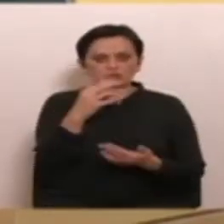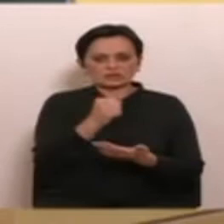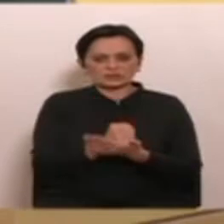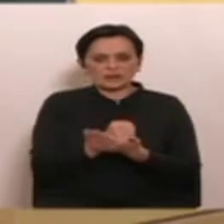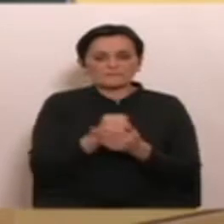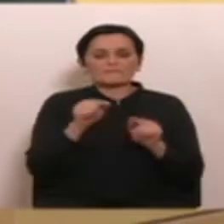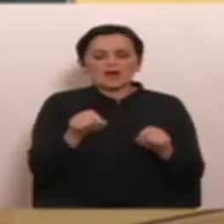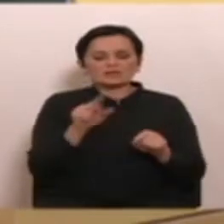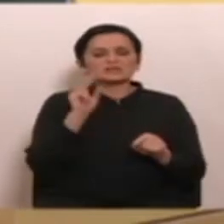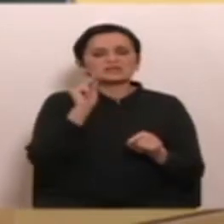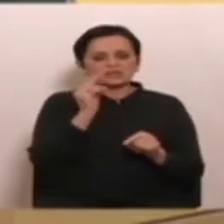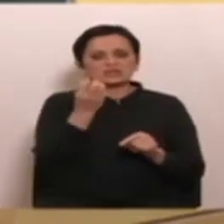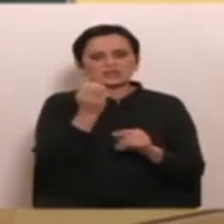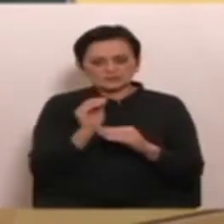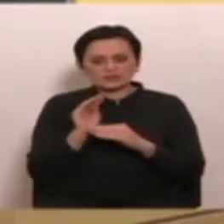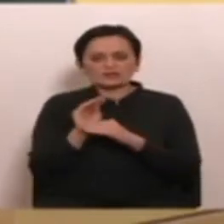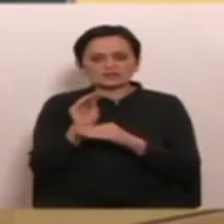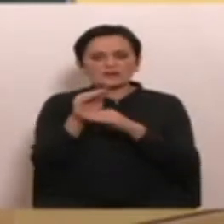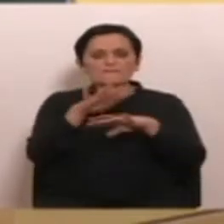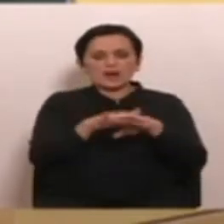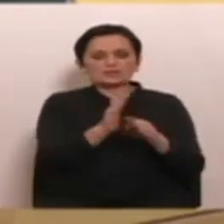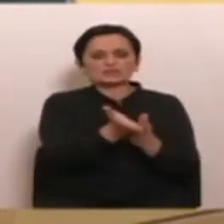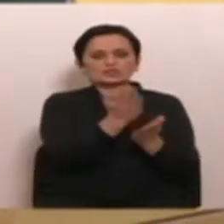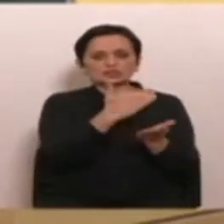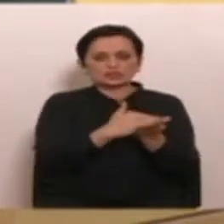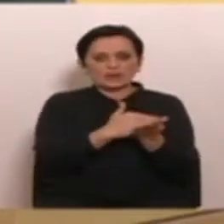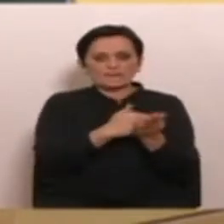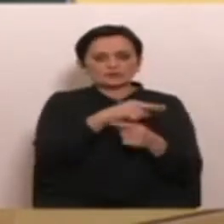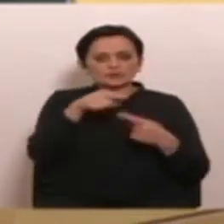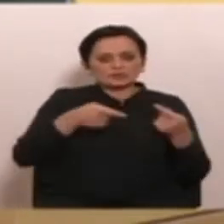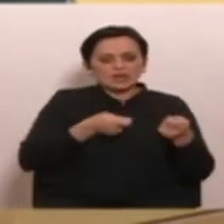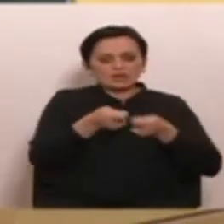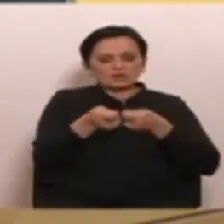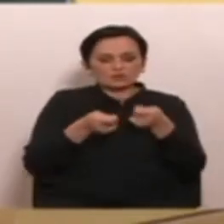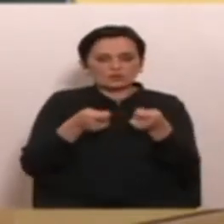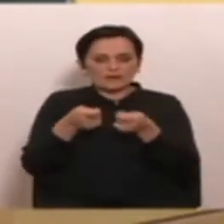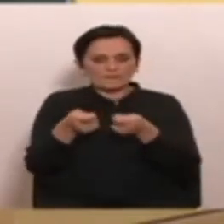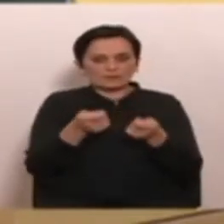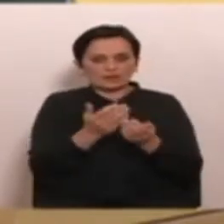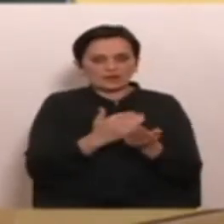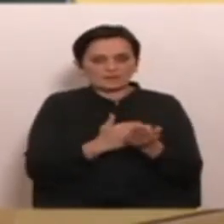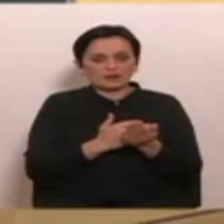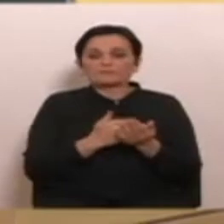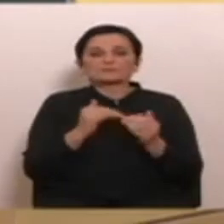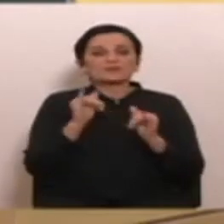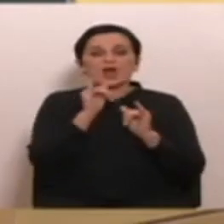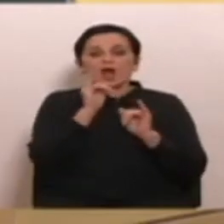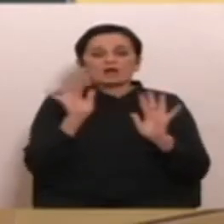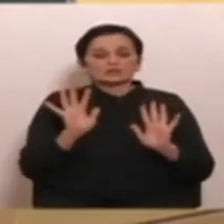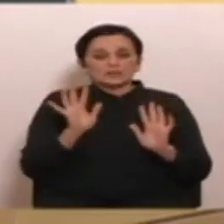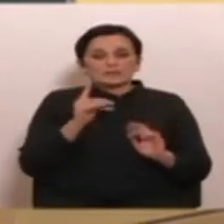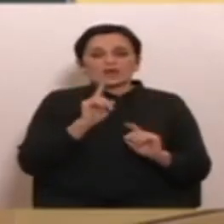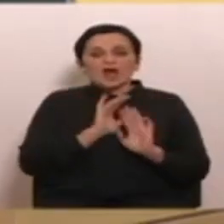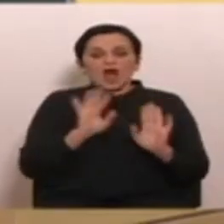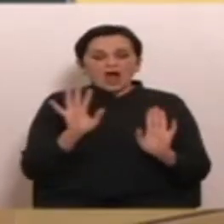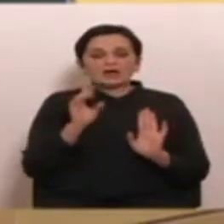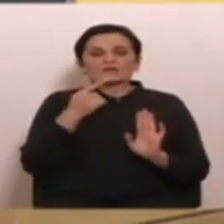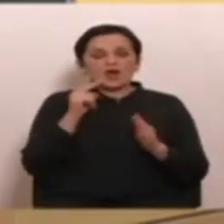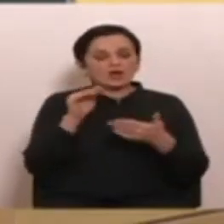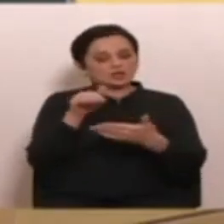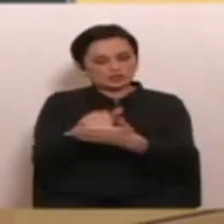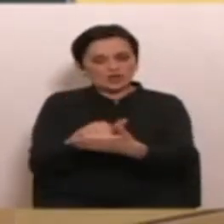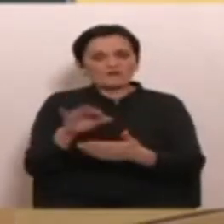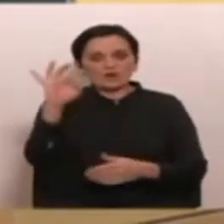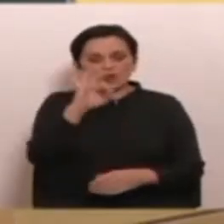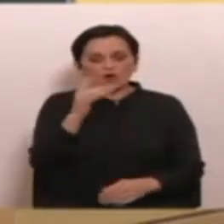რიცხვი კიდევ გაიზრდება ბაზრის შემდგომი დერეგულირების კვალობაზე. არ შემიძლია, როდესაც საუბრობ ენერგეტიკაზე, არ შევეხო გაზიფიცირების